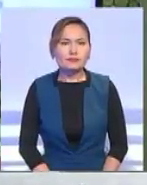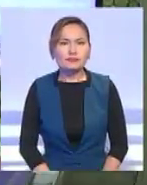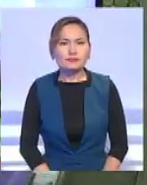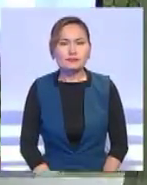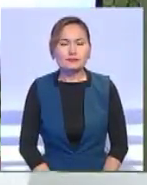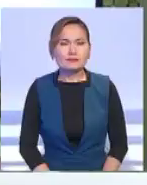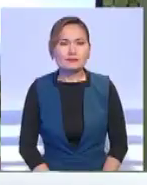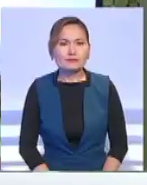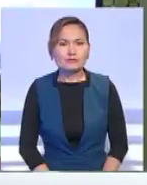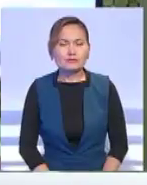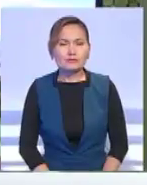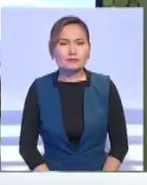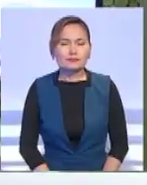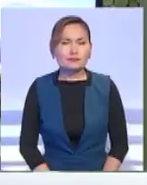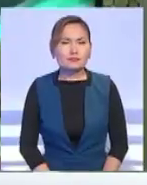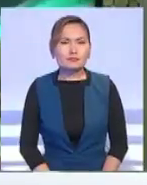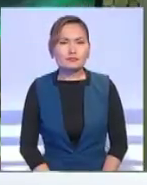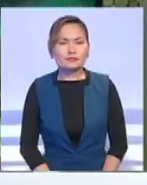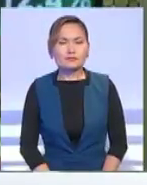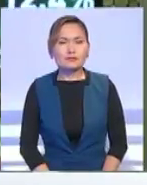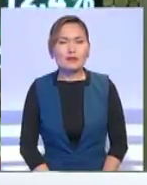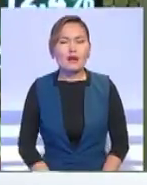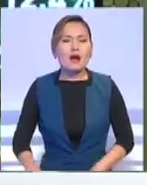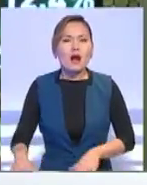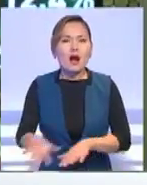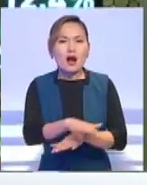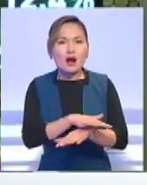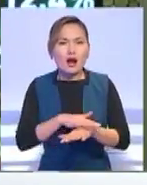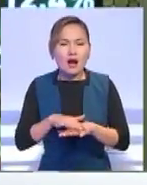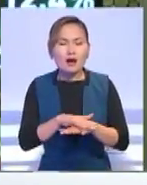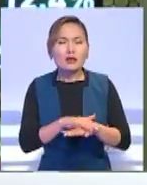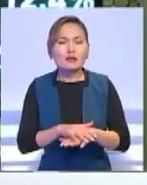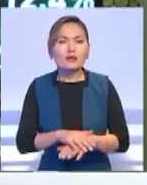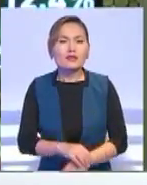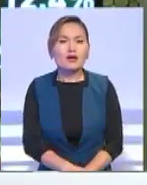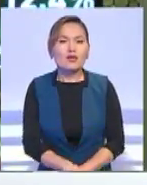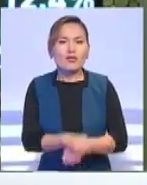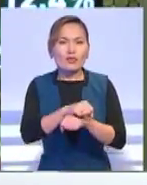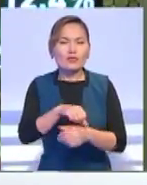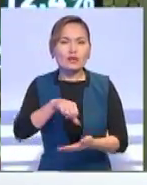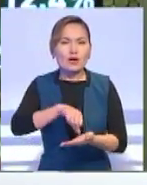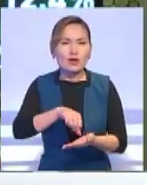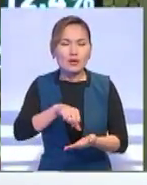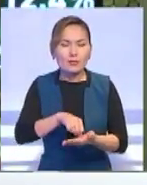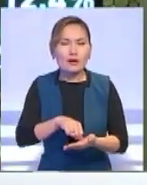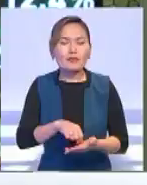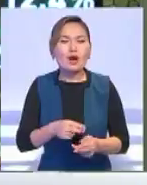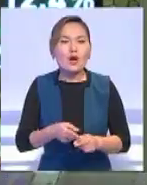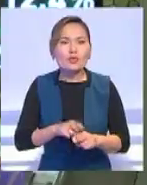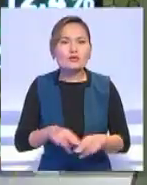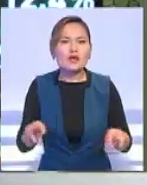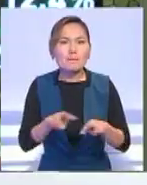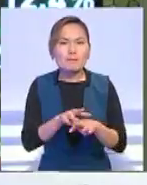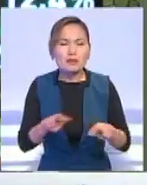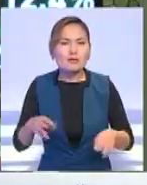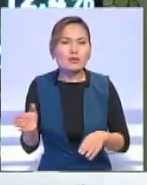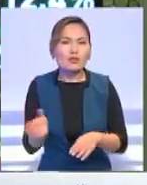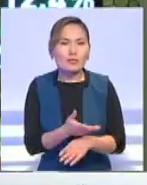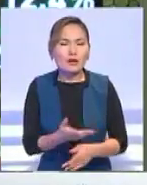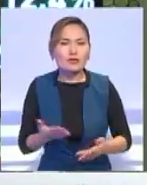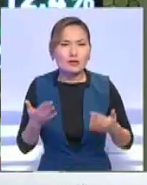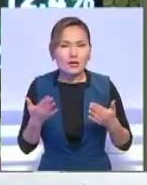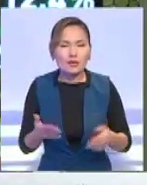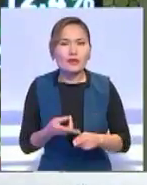Протестосы олмыштыр, бұл нормалдыр, дияр Авропа үлкен. Халықтың бейбіт шеруге шығып, талап тілектерін білдіруі қалыпты жағдай. Бұл